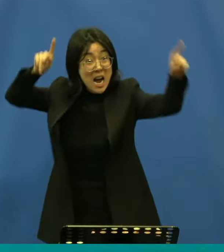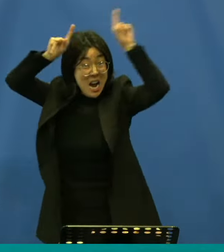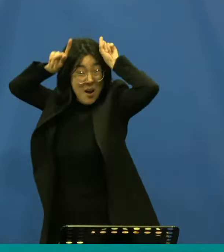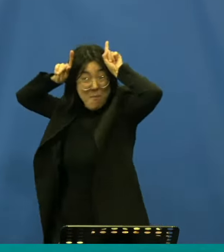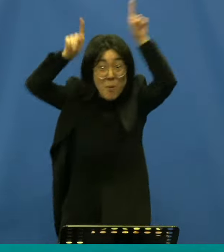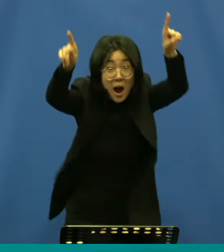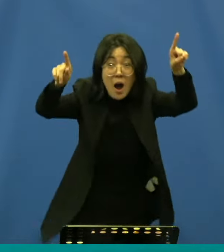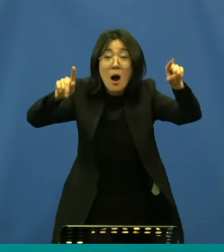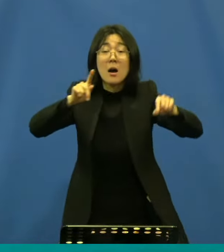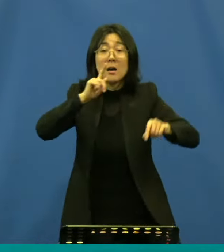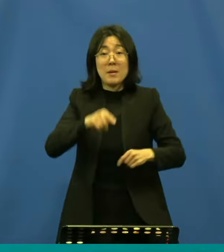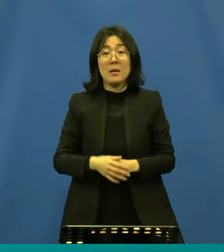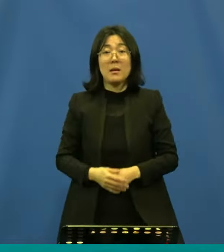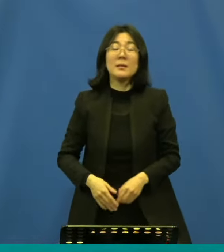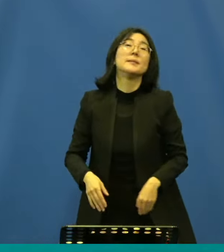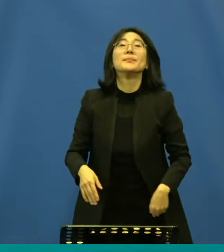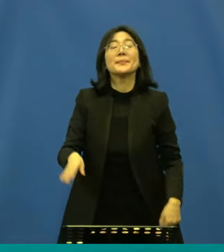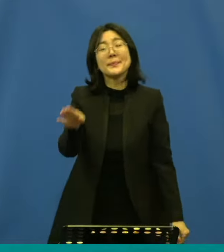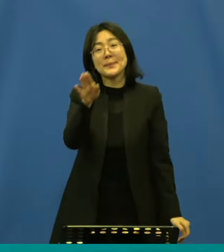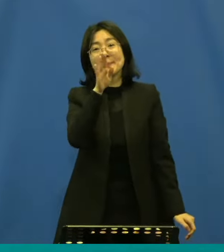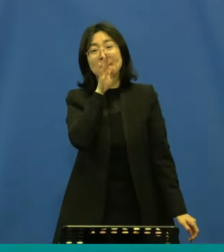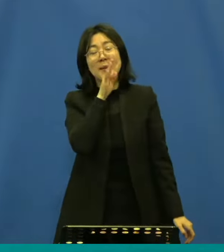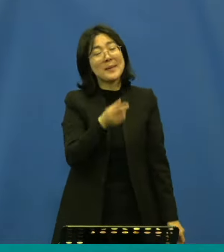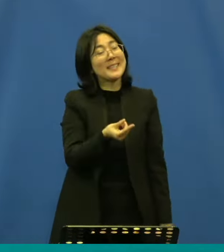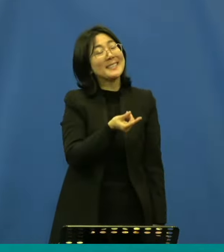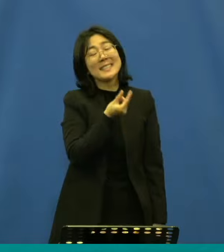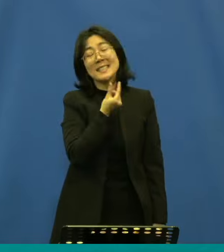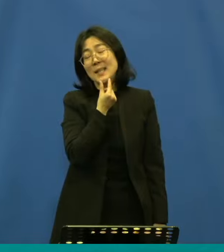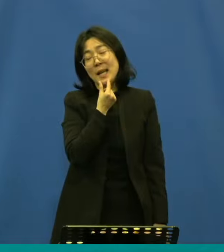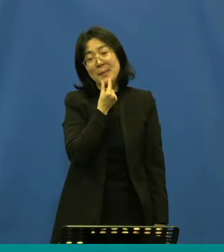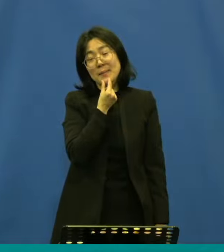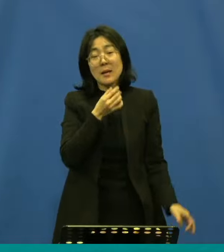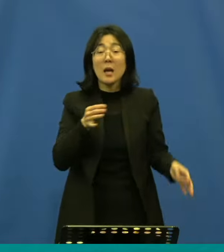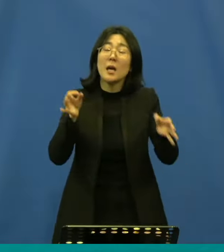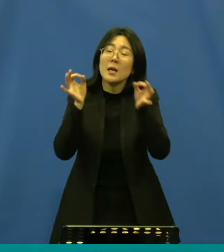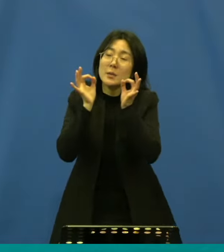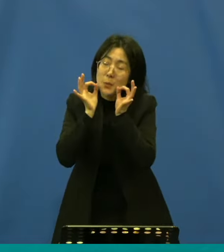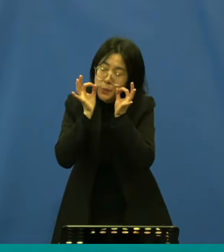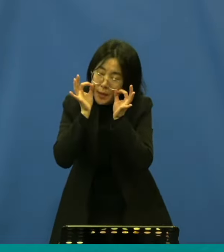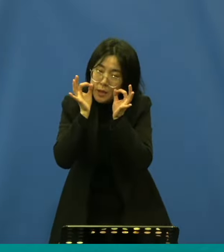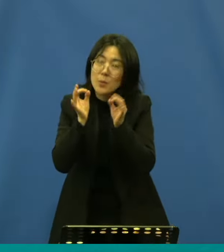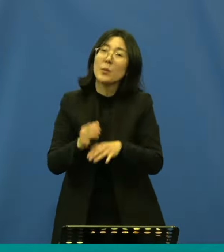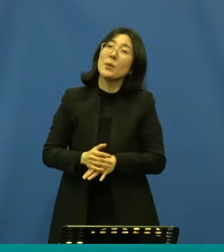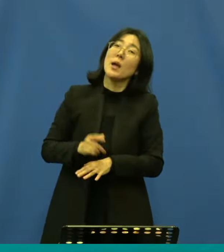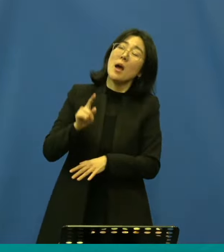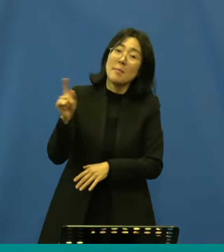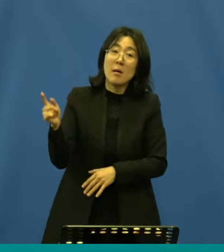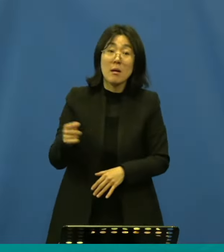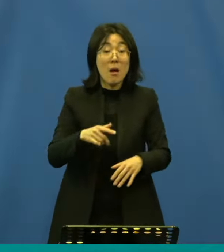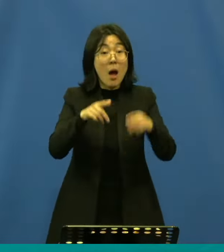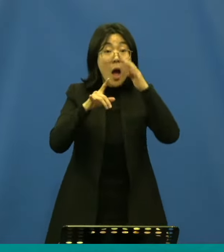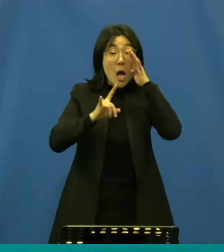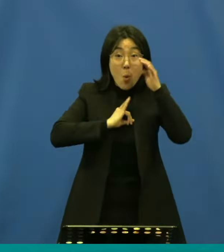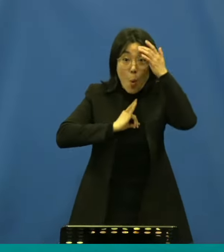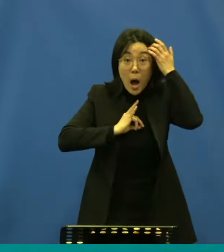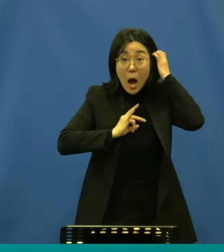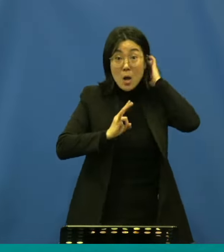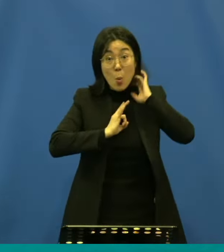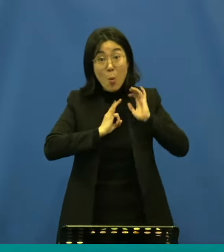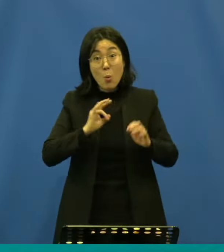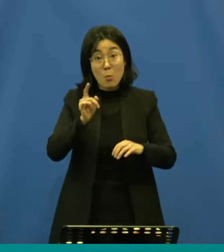여러분, 이 예상한 모습은 이게 아니죠. 우리가 그런 최선을 다했고 그 이상의 결과가 나왔어요. 선지자가 하나님의